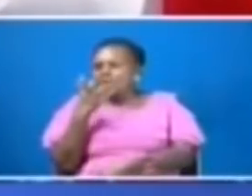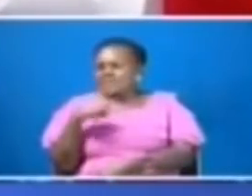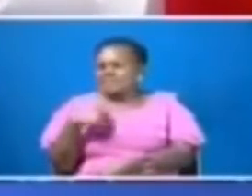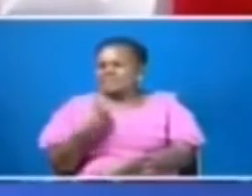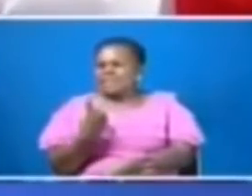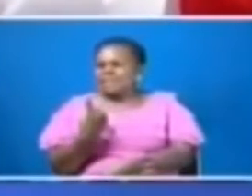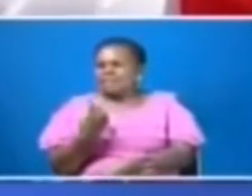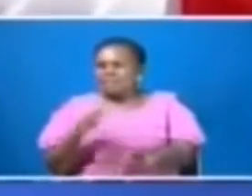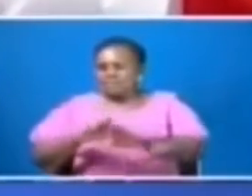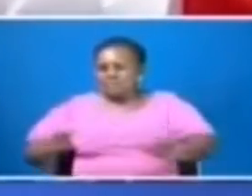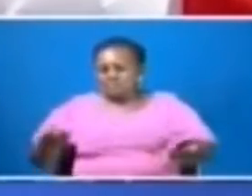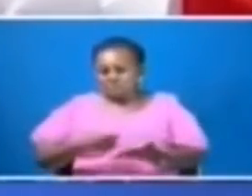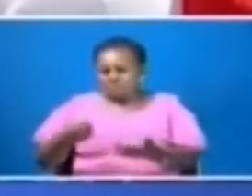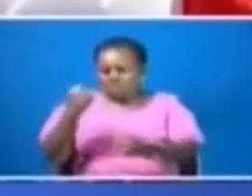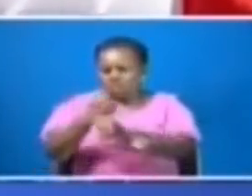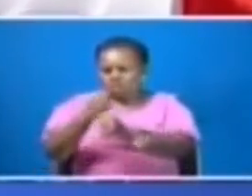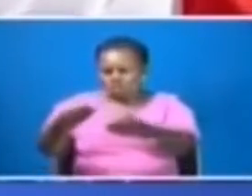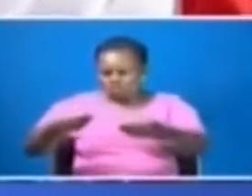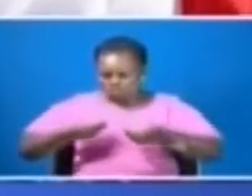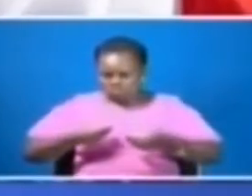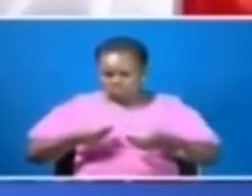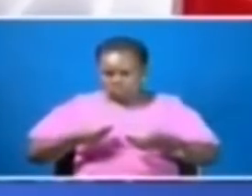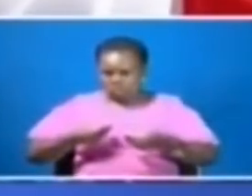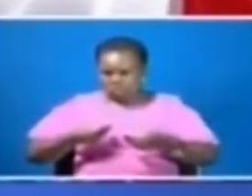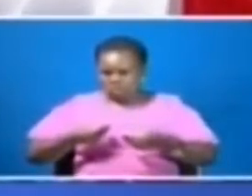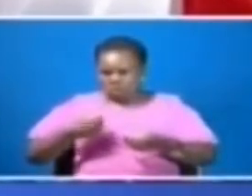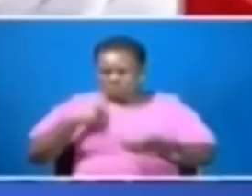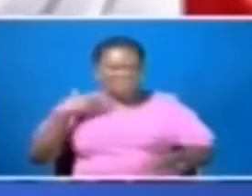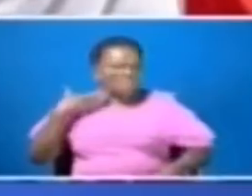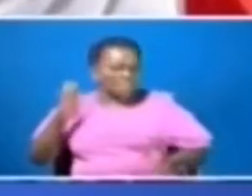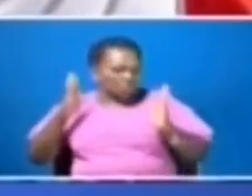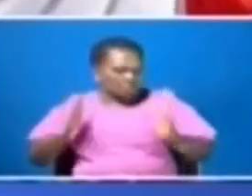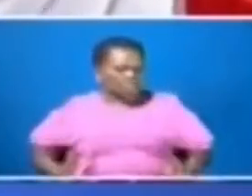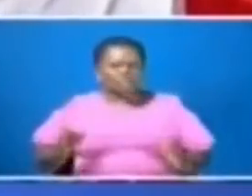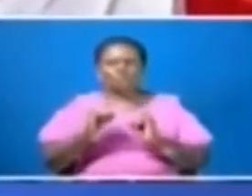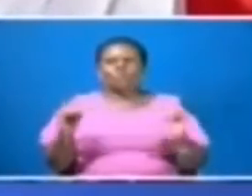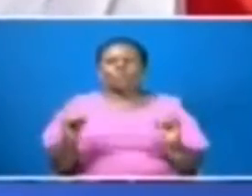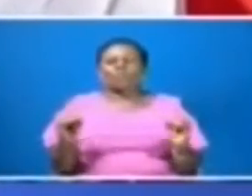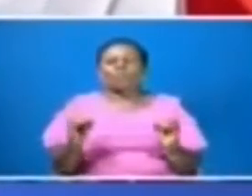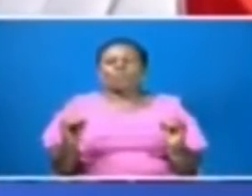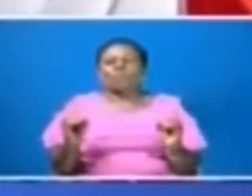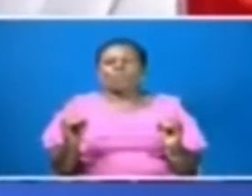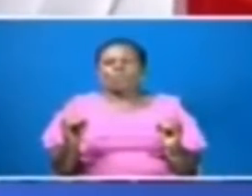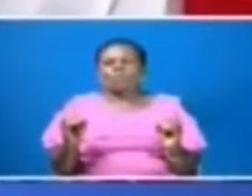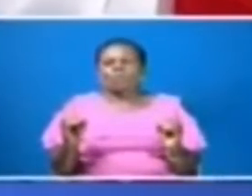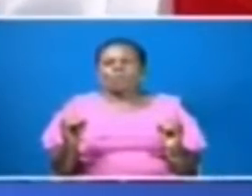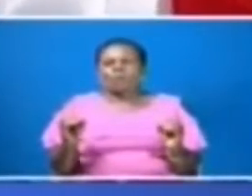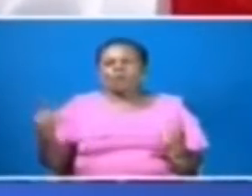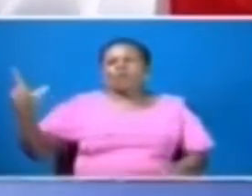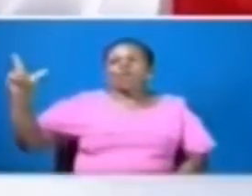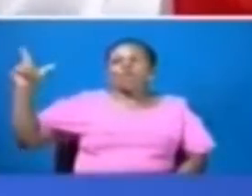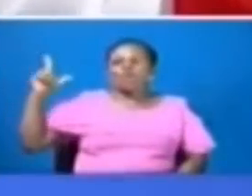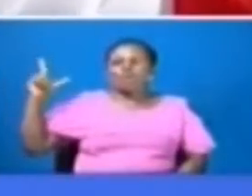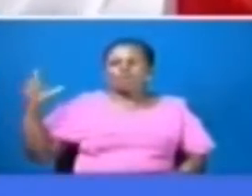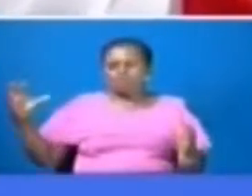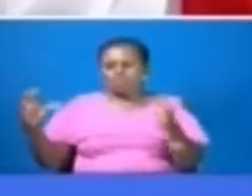Mimi kama katibu wenu nimepewa kazi, na sifanyi kazi hiyo kwa kumchukia yoyote ama kwa kumuonea yoyote. Sheria ya